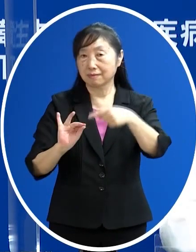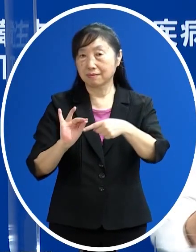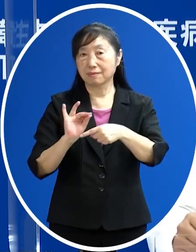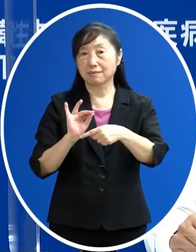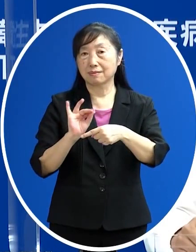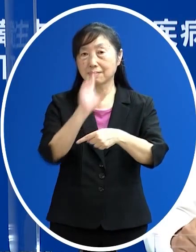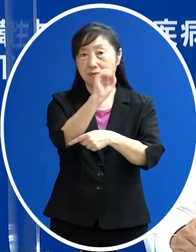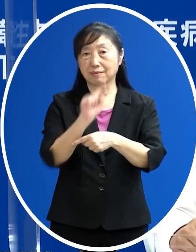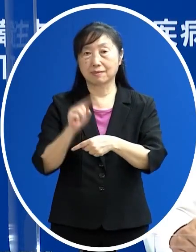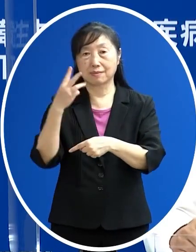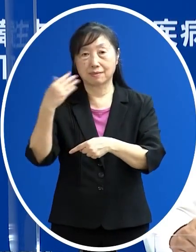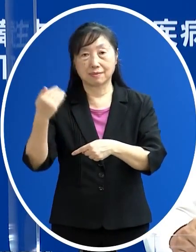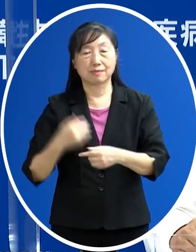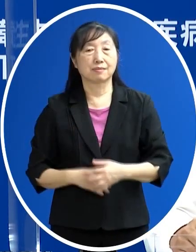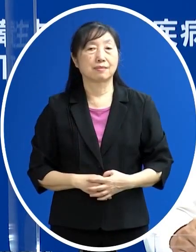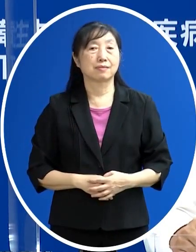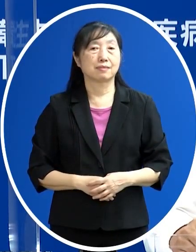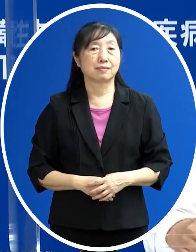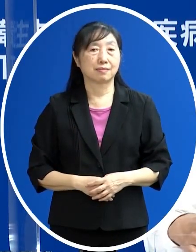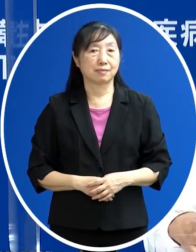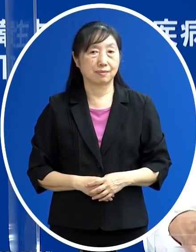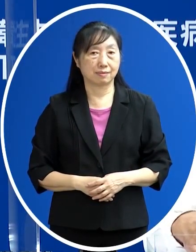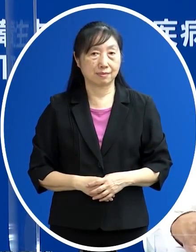是0.39%。